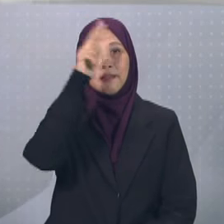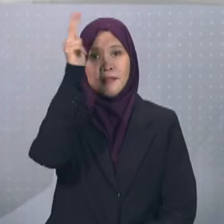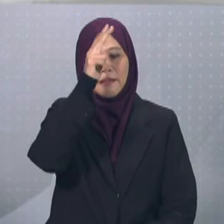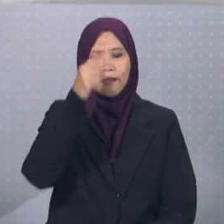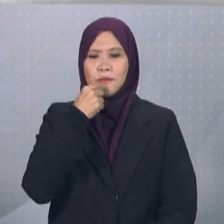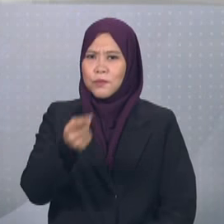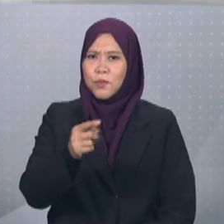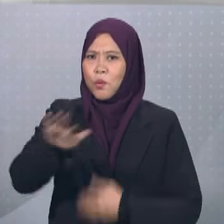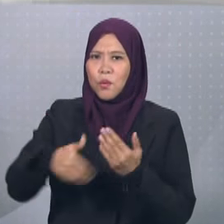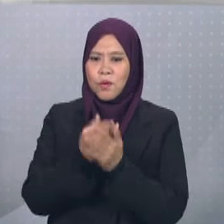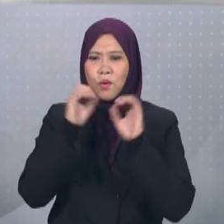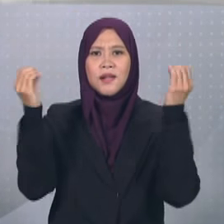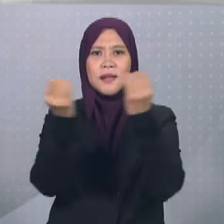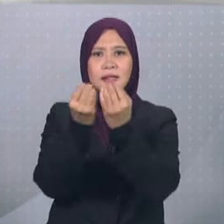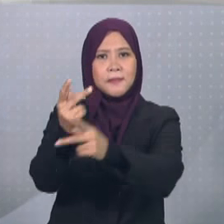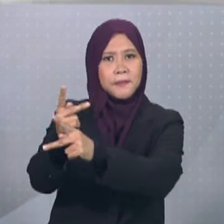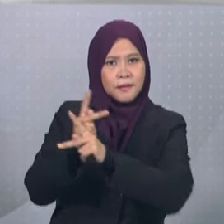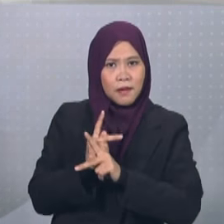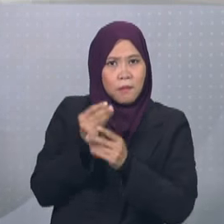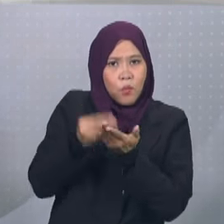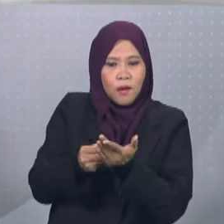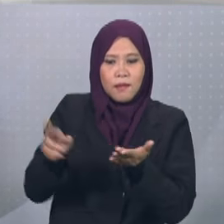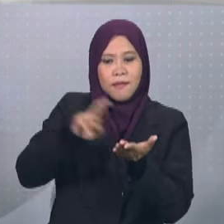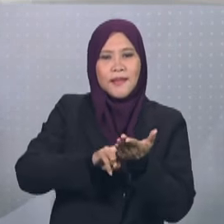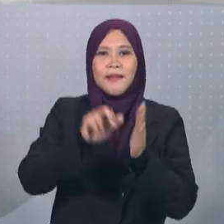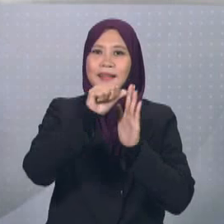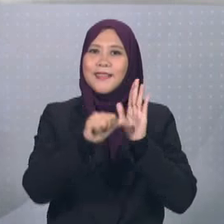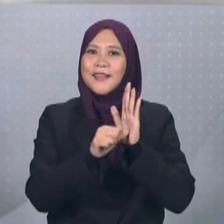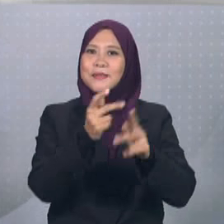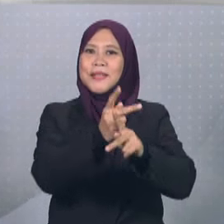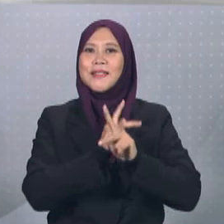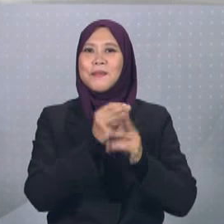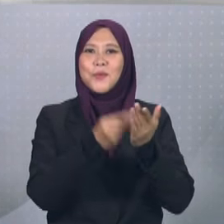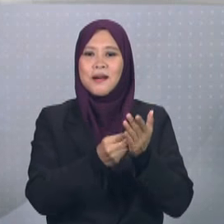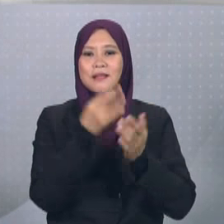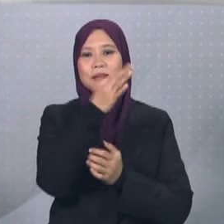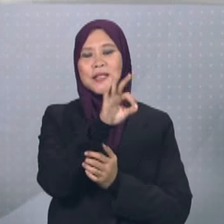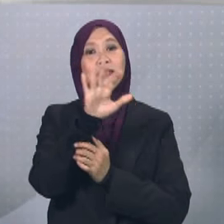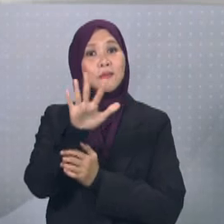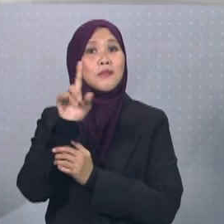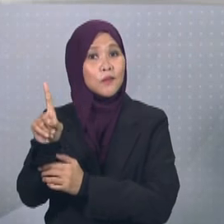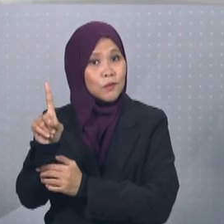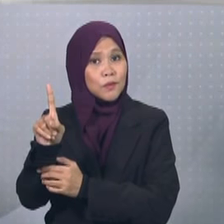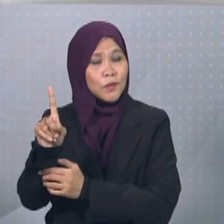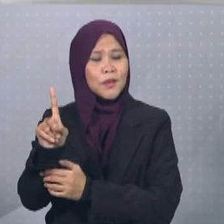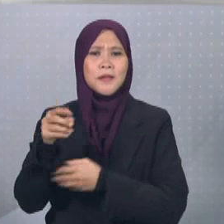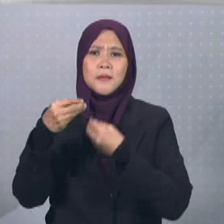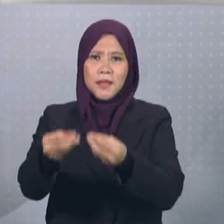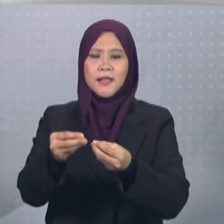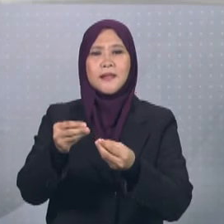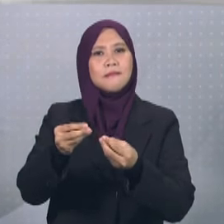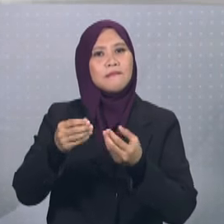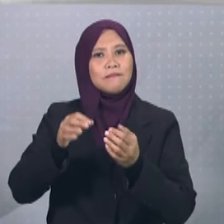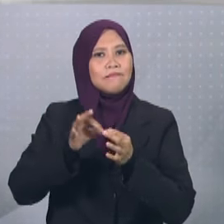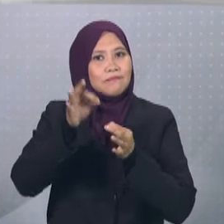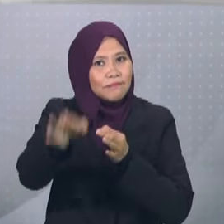Kerajaan turun menggesa organisasi pemberi pinjam wang yang berdaftar di bawah Akta Pemberi Pinjam Wang 1951 memberi moratorium ke